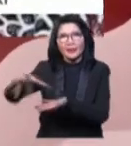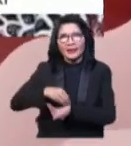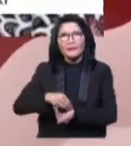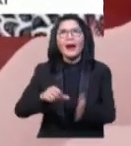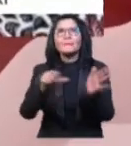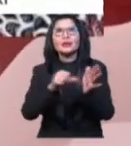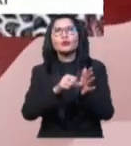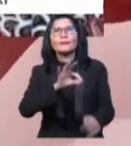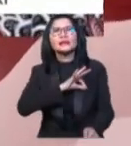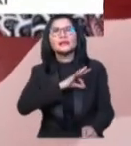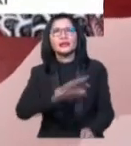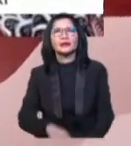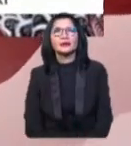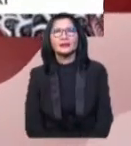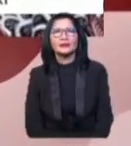tersebut, Kang Vicky.